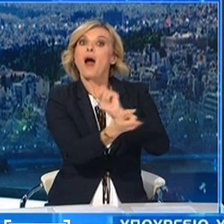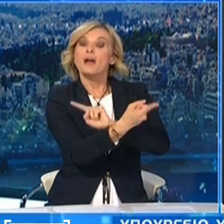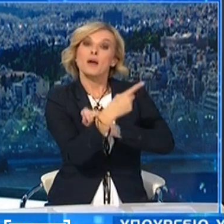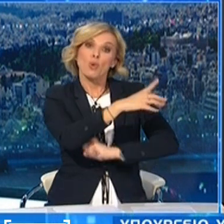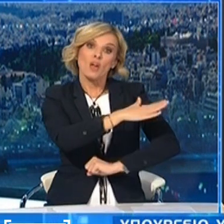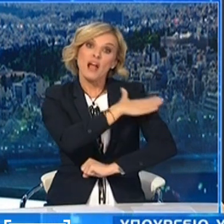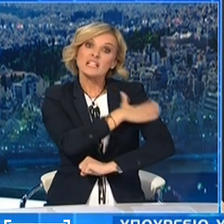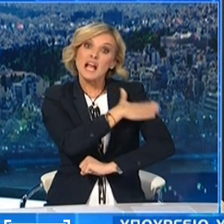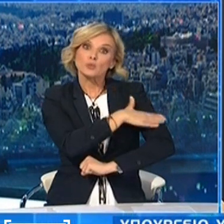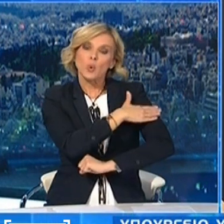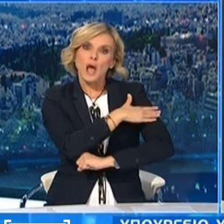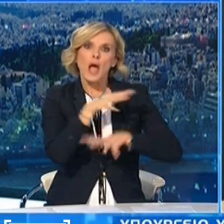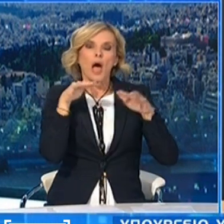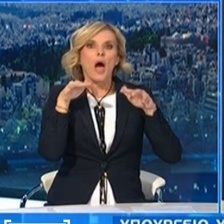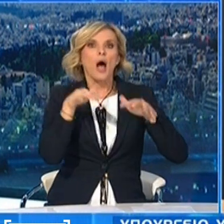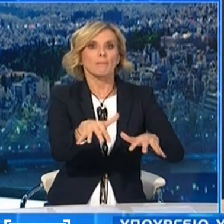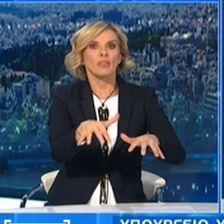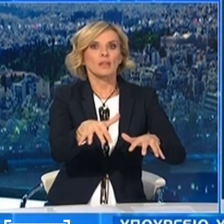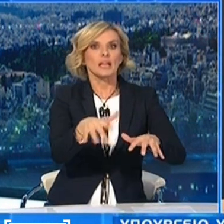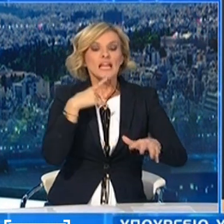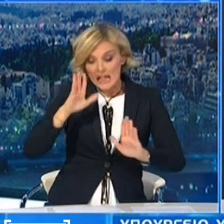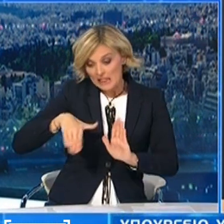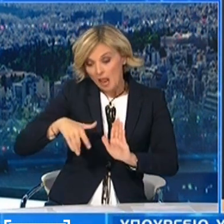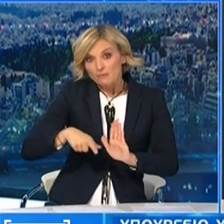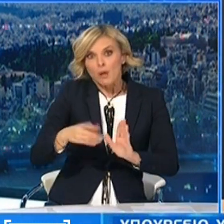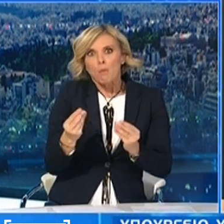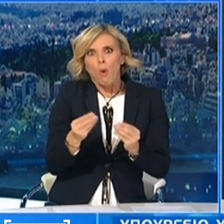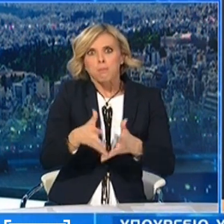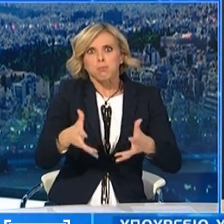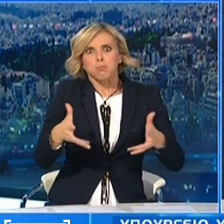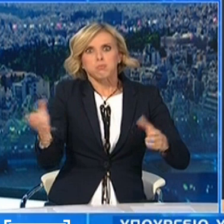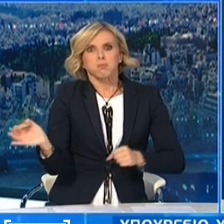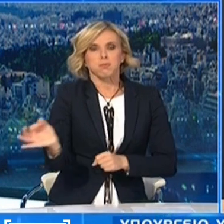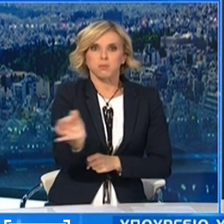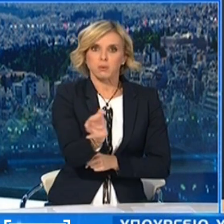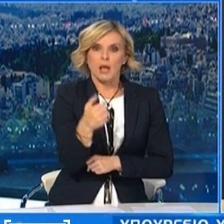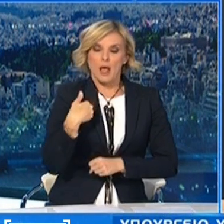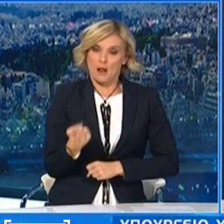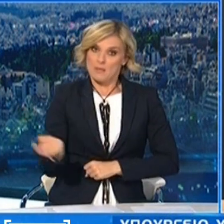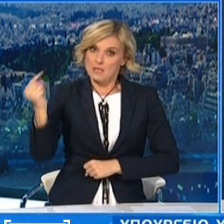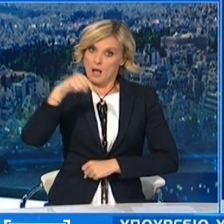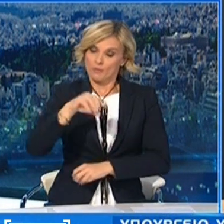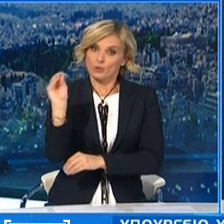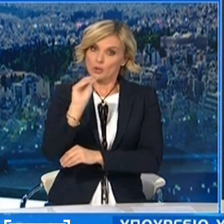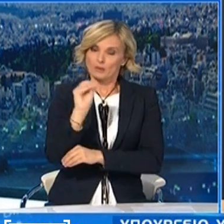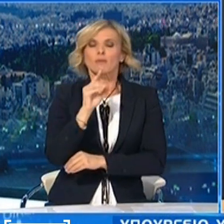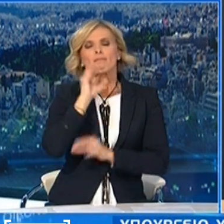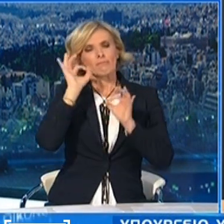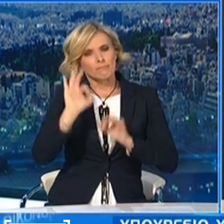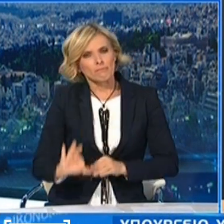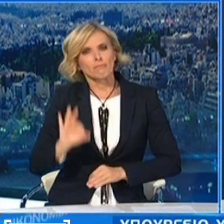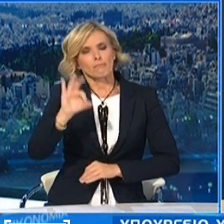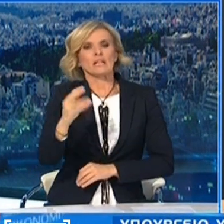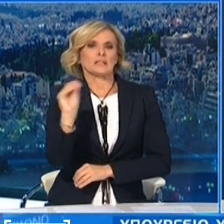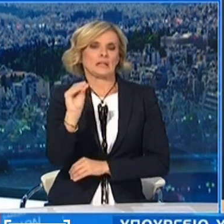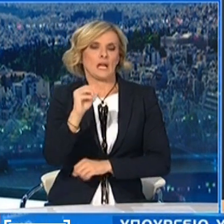μια θετική έξαρση τα τελευταία 24 ώρα, την οποία την παρατηρούμε. Σε κάθε περίπτωση, αύριο τη Τετάρτη, όπως κάθε Τετάρτη, στις